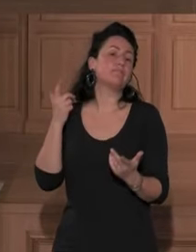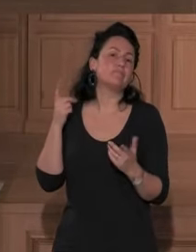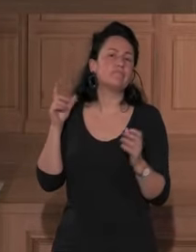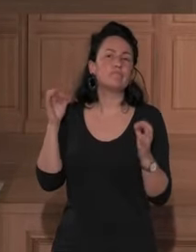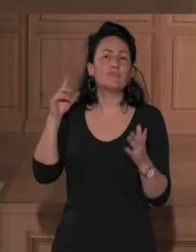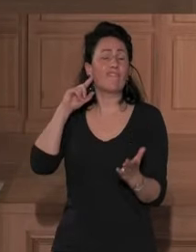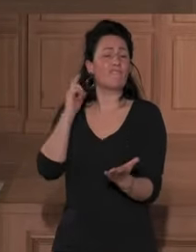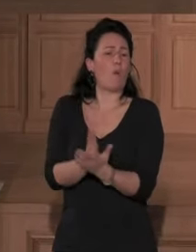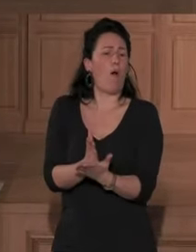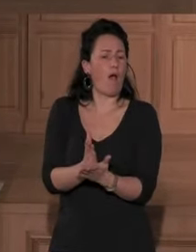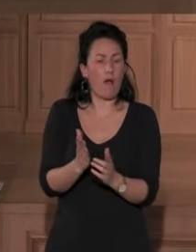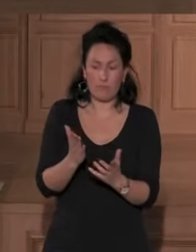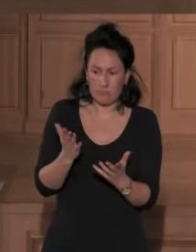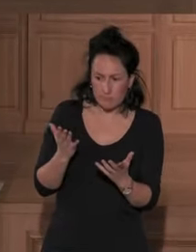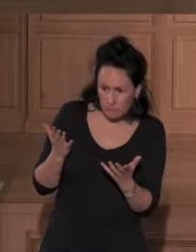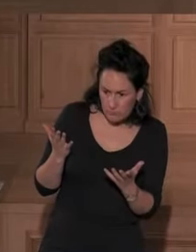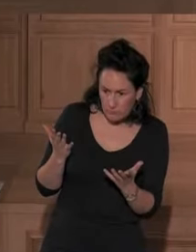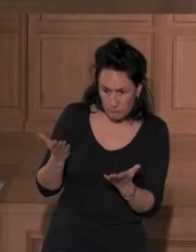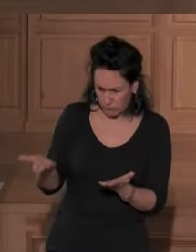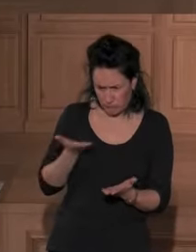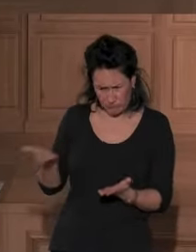et j'ai rien de plus que lui.